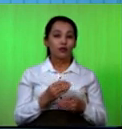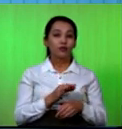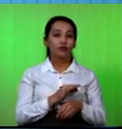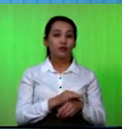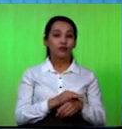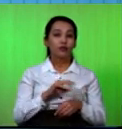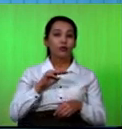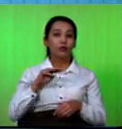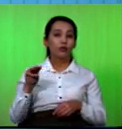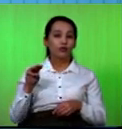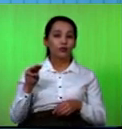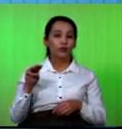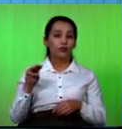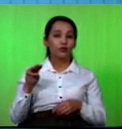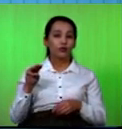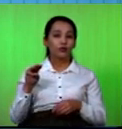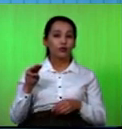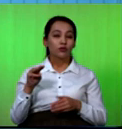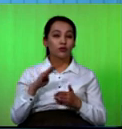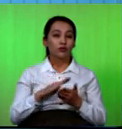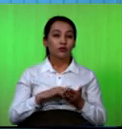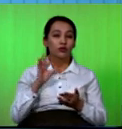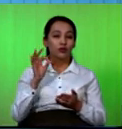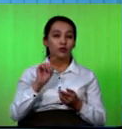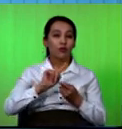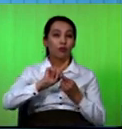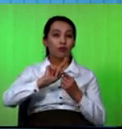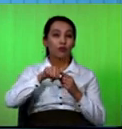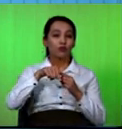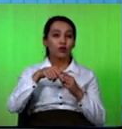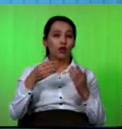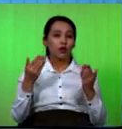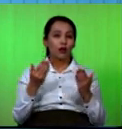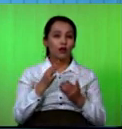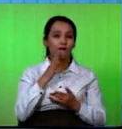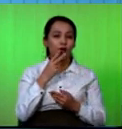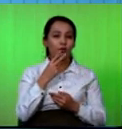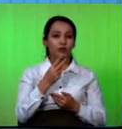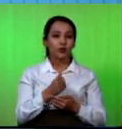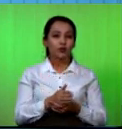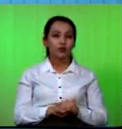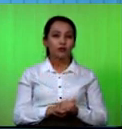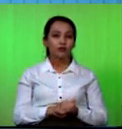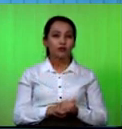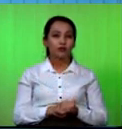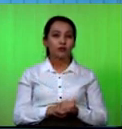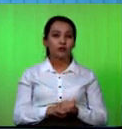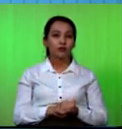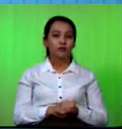soat minut millari 90 gradusga burilsa, u qanday vaqtni ko'rsatadi?